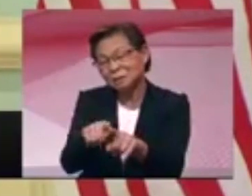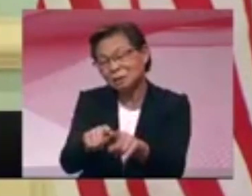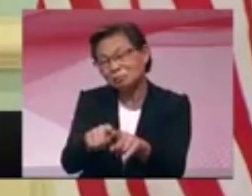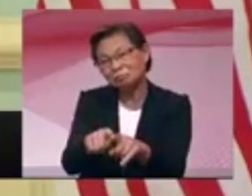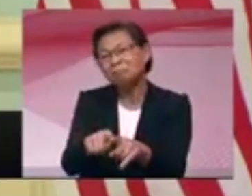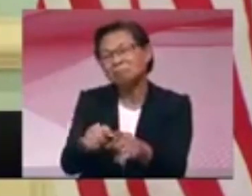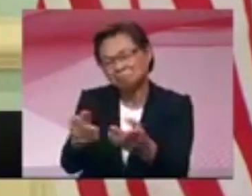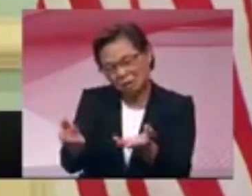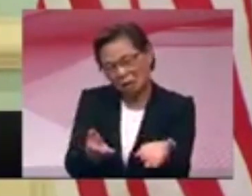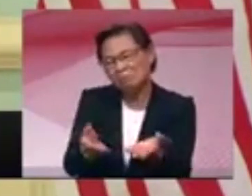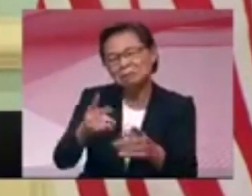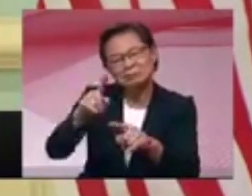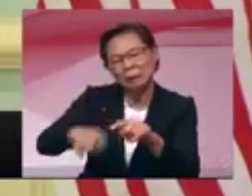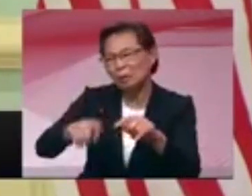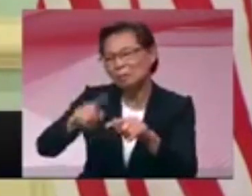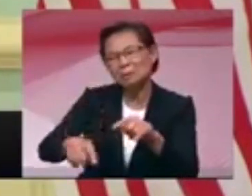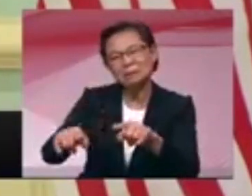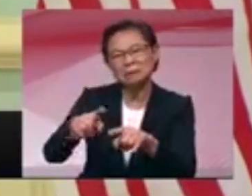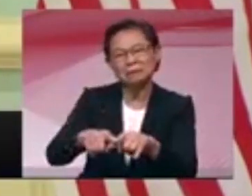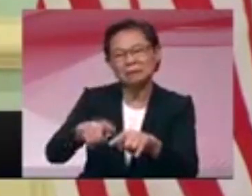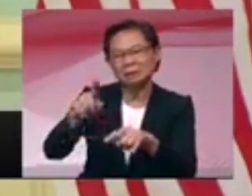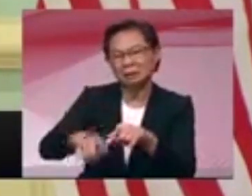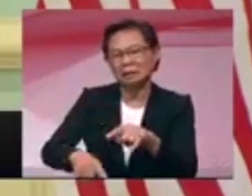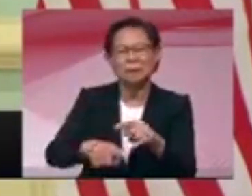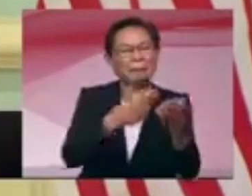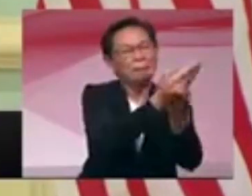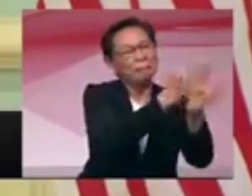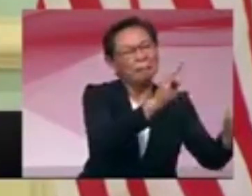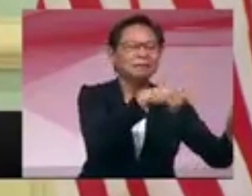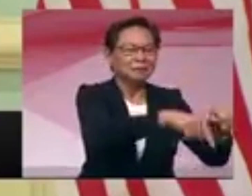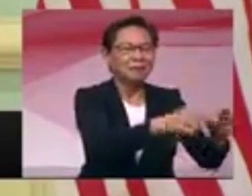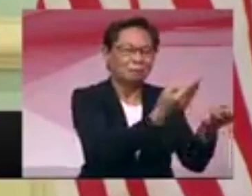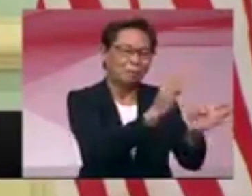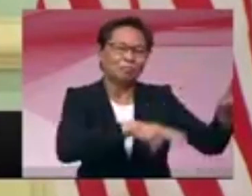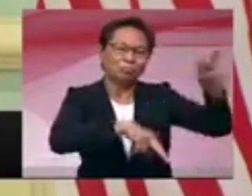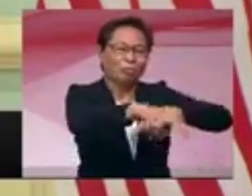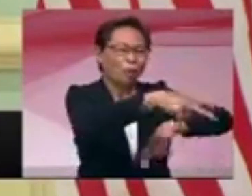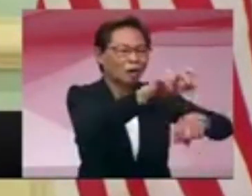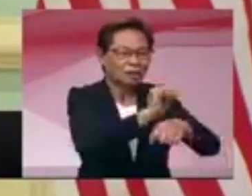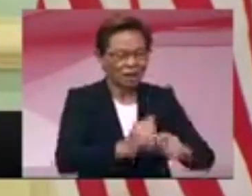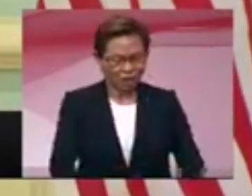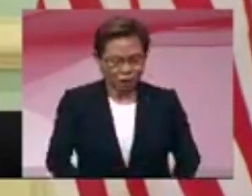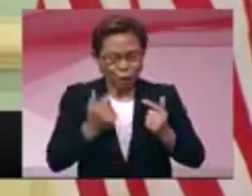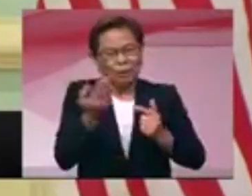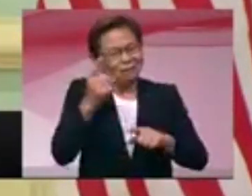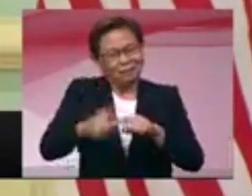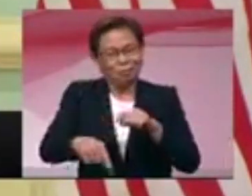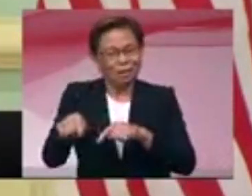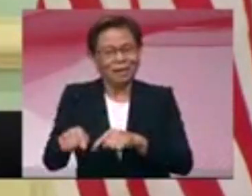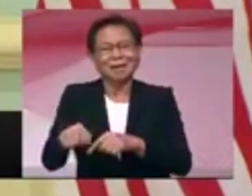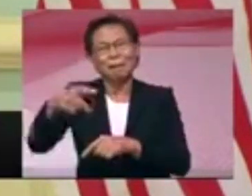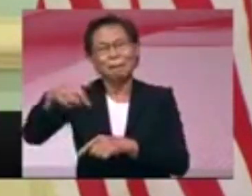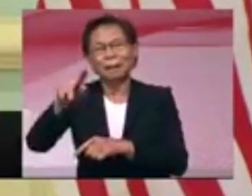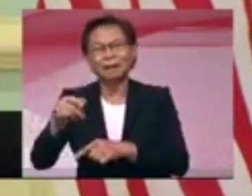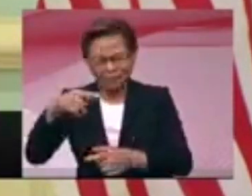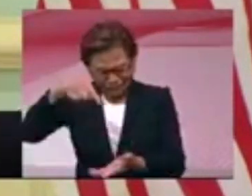tidak sah lah. Tidak bolehlah disamakan dengan orang lain yang bebas untuk keluar, bekerja, hidup seperti biasa dan sebagainya. Sebab inilah